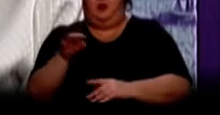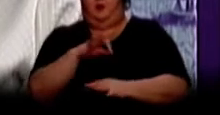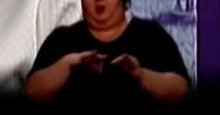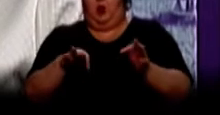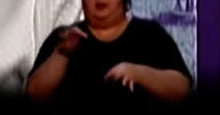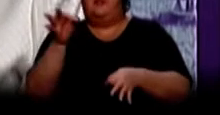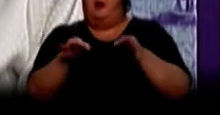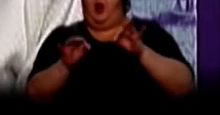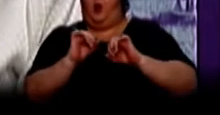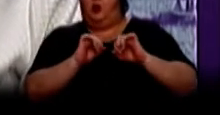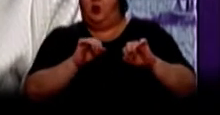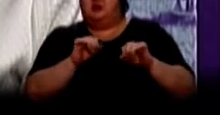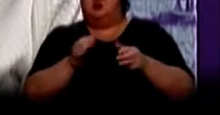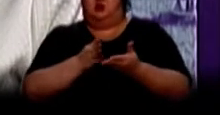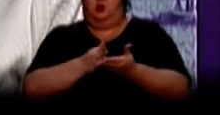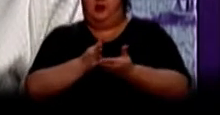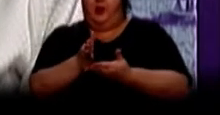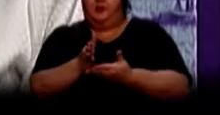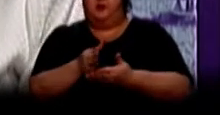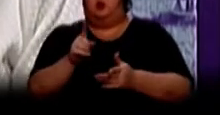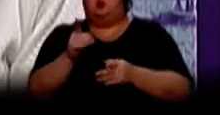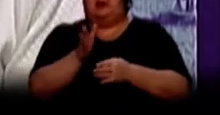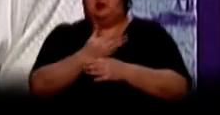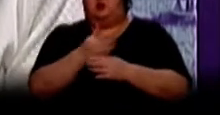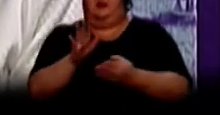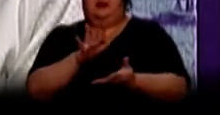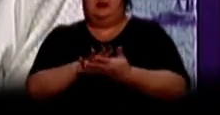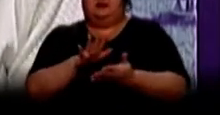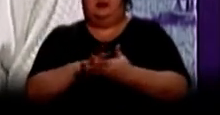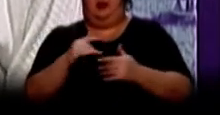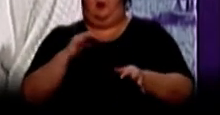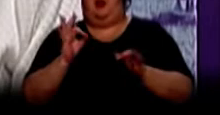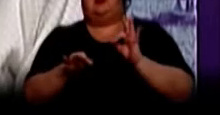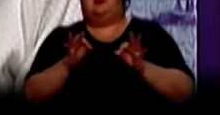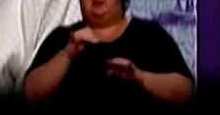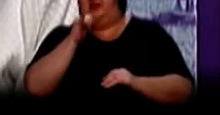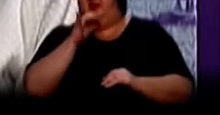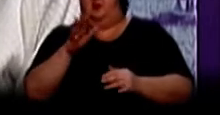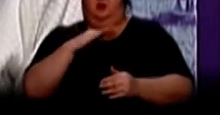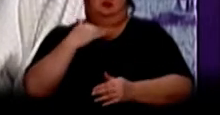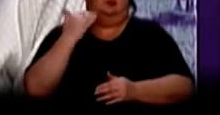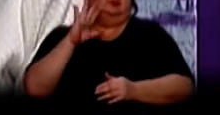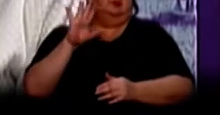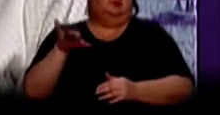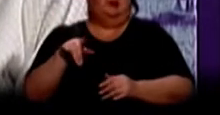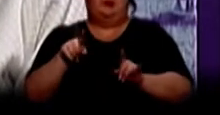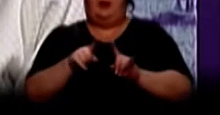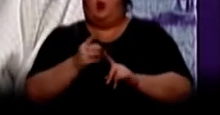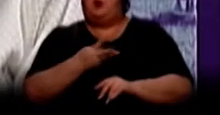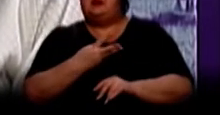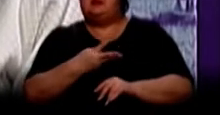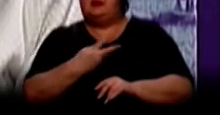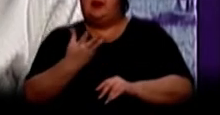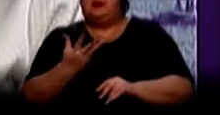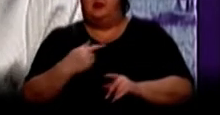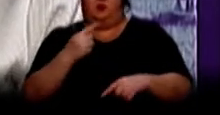екологічному напрямку, і один із них – це сортування сміття. І ми, звичайно, не могли проігнорувати таку ініціативу. Ми